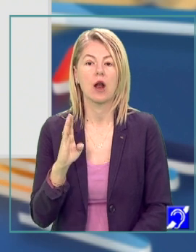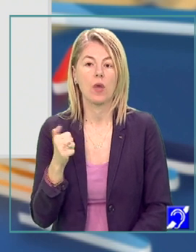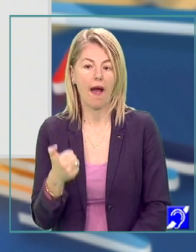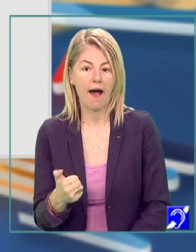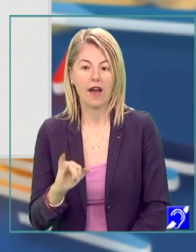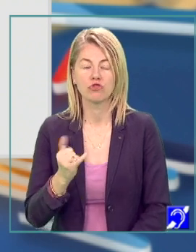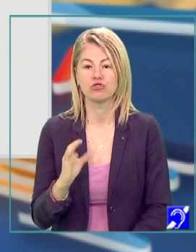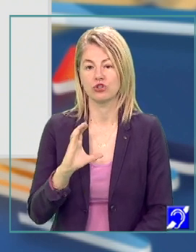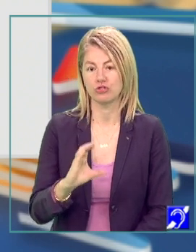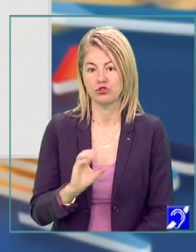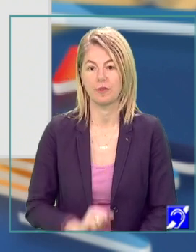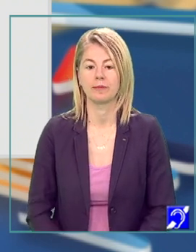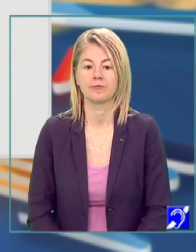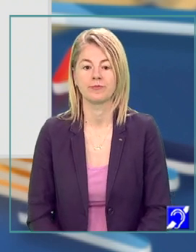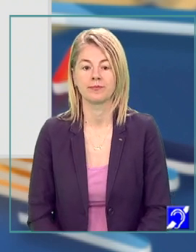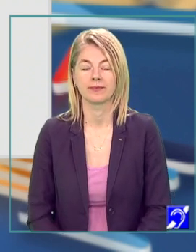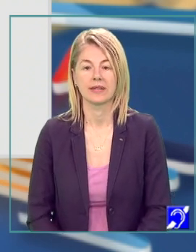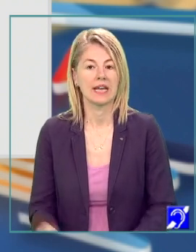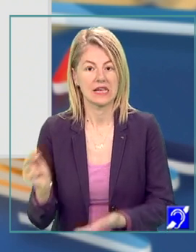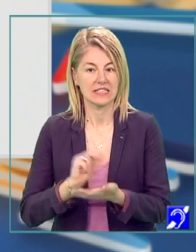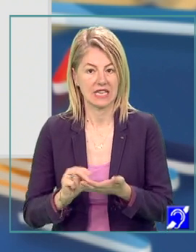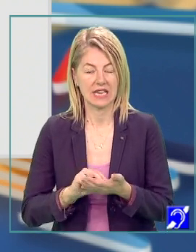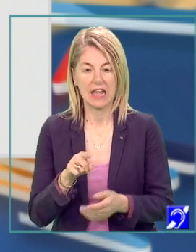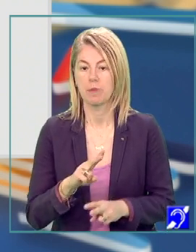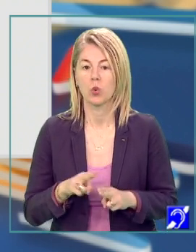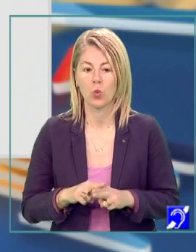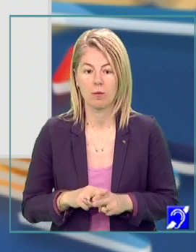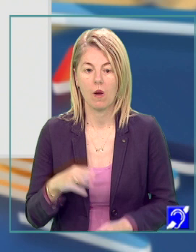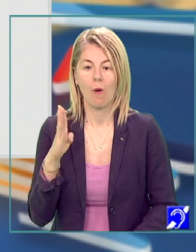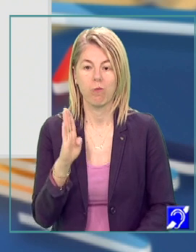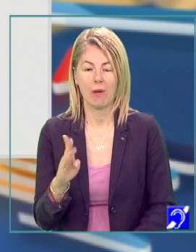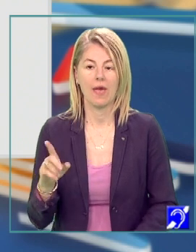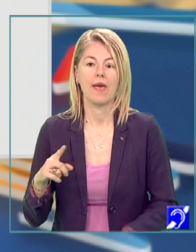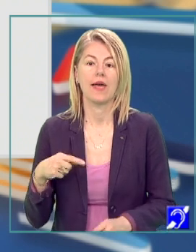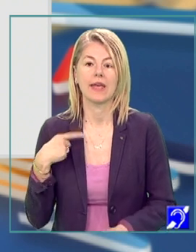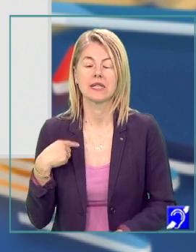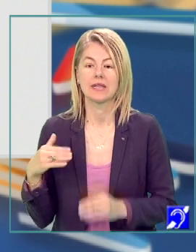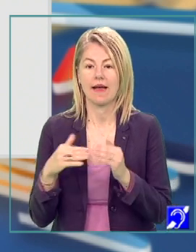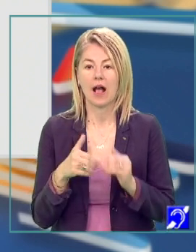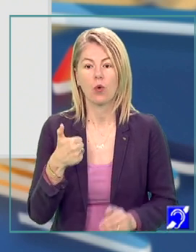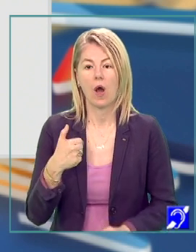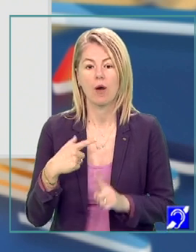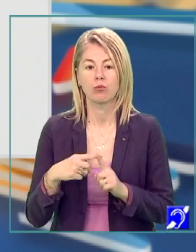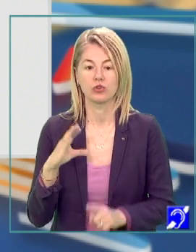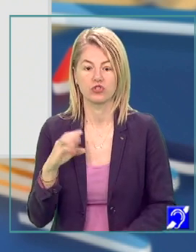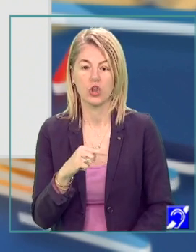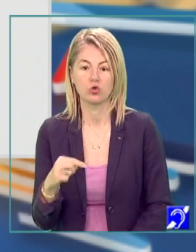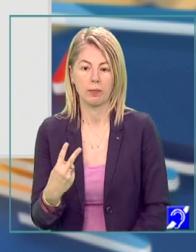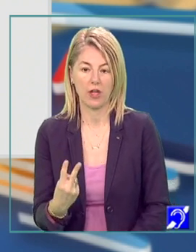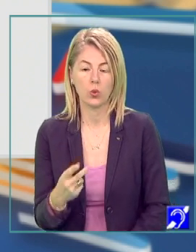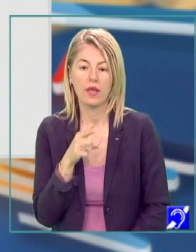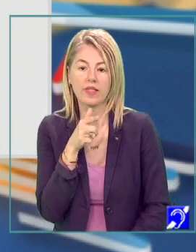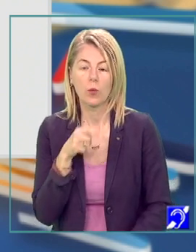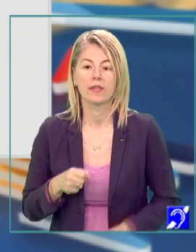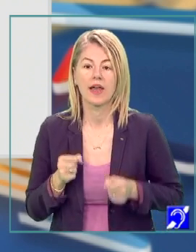a numerelor A și C. Scriem acest lucru, B egal cu A plus C supra 2, de unde